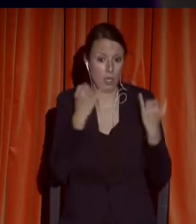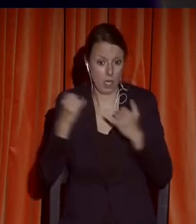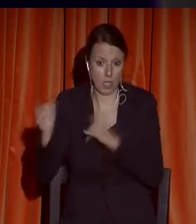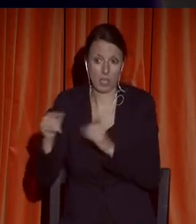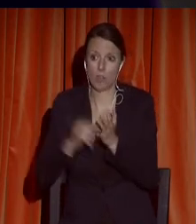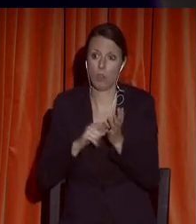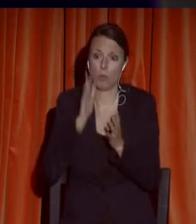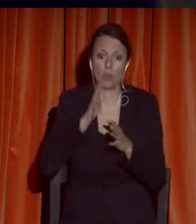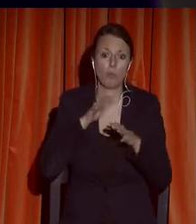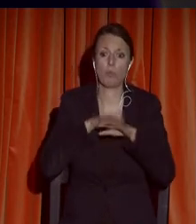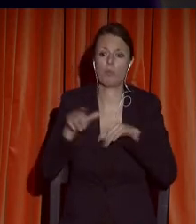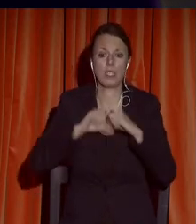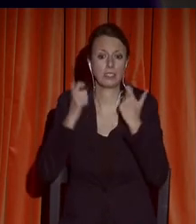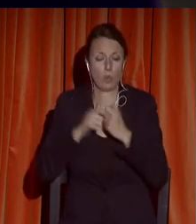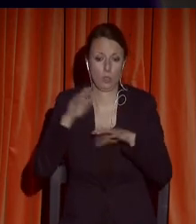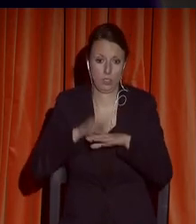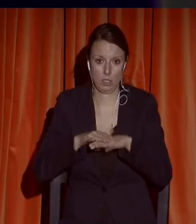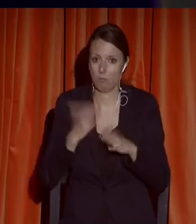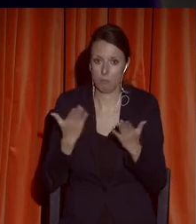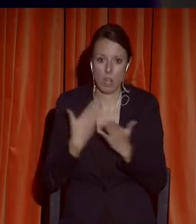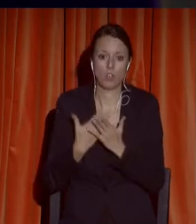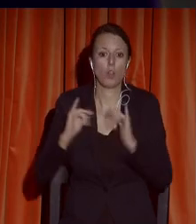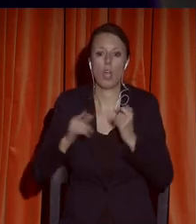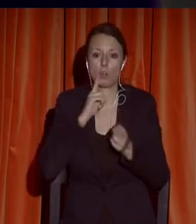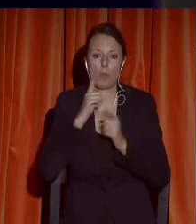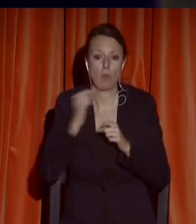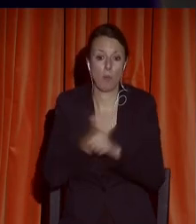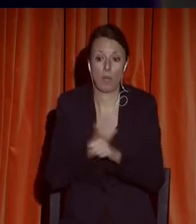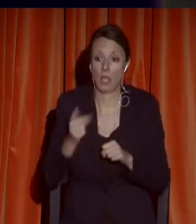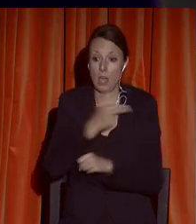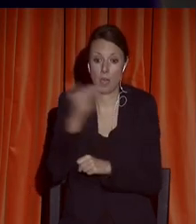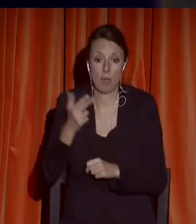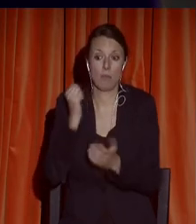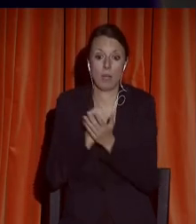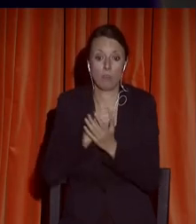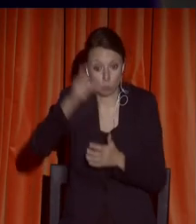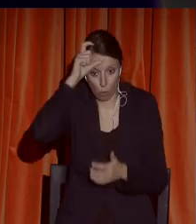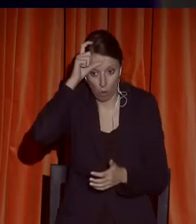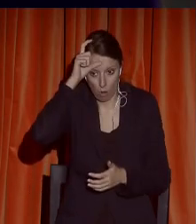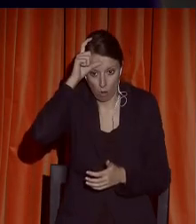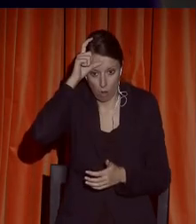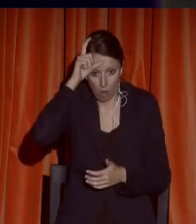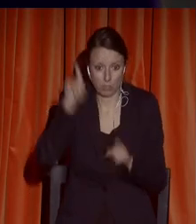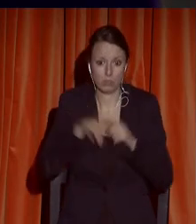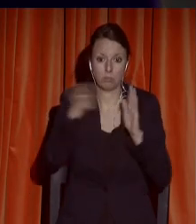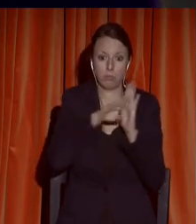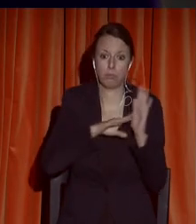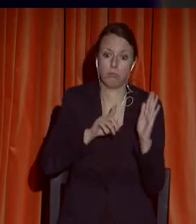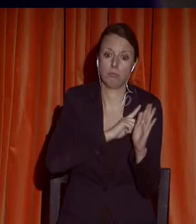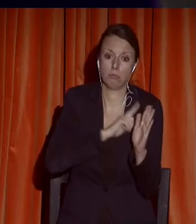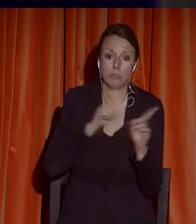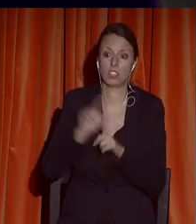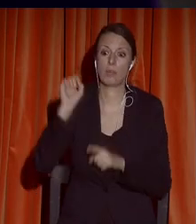całego systemu. No bo jak można na poważnie dyskutować o prawach człowieka, praworządności i demokracji, jak w